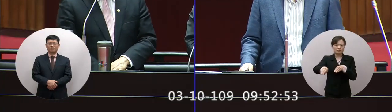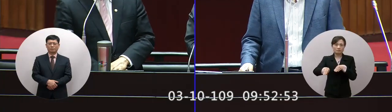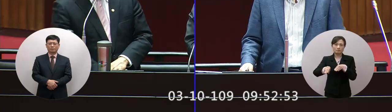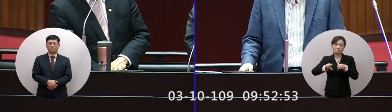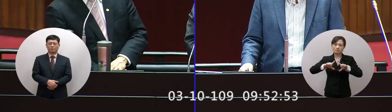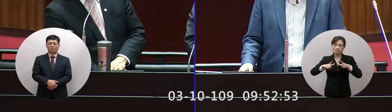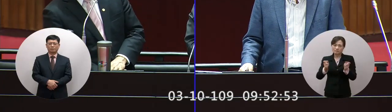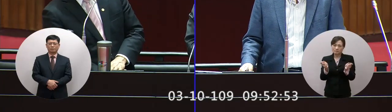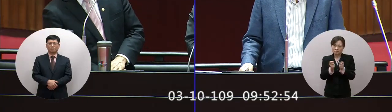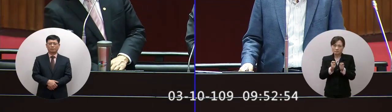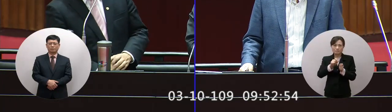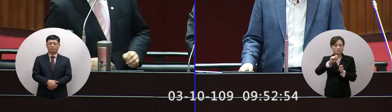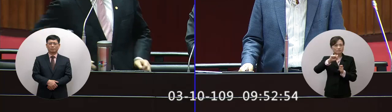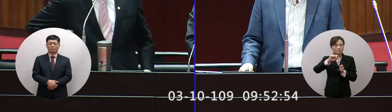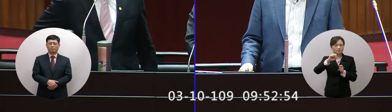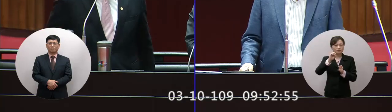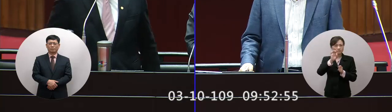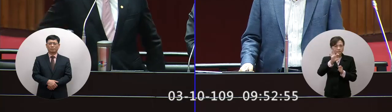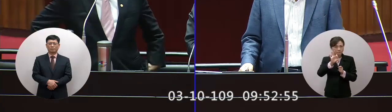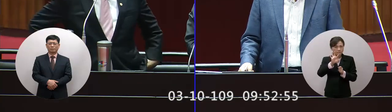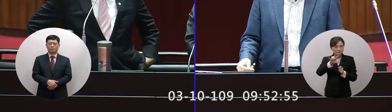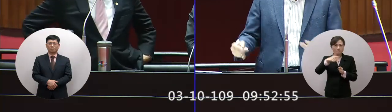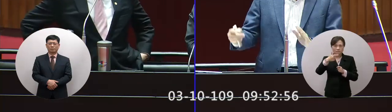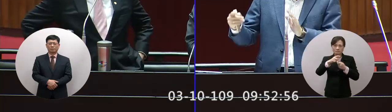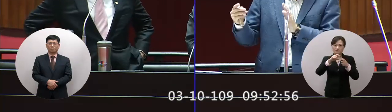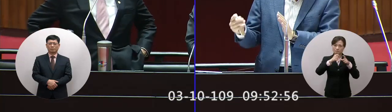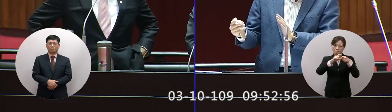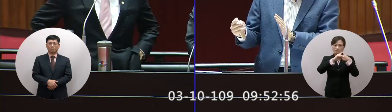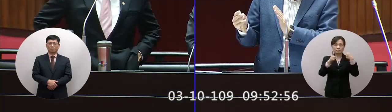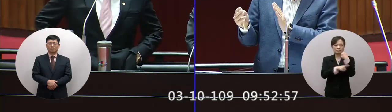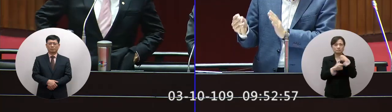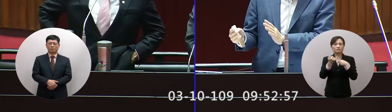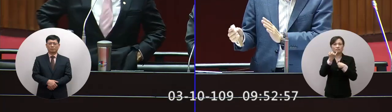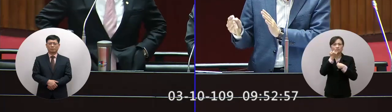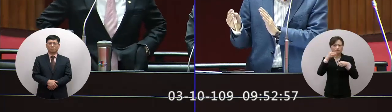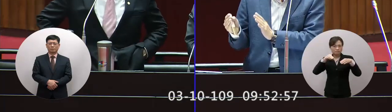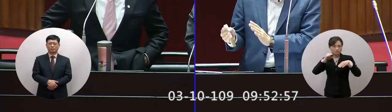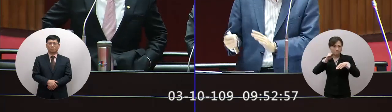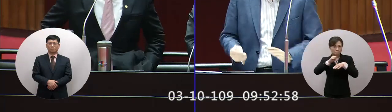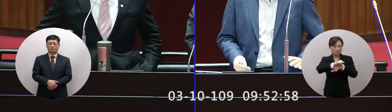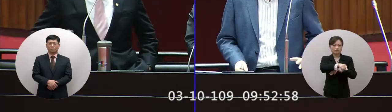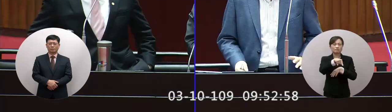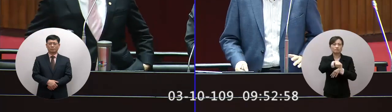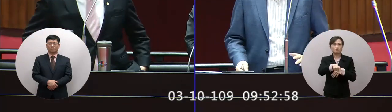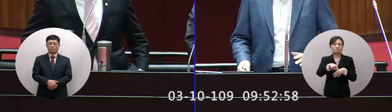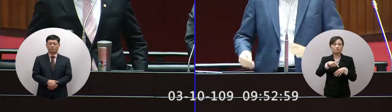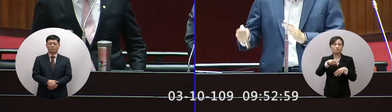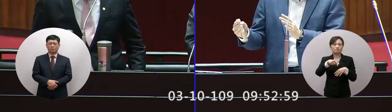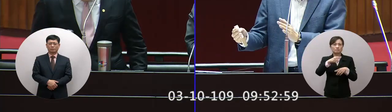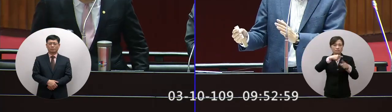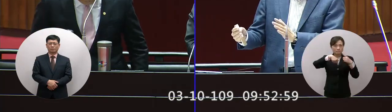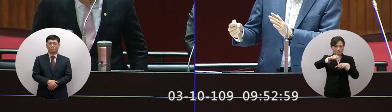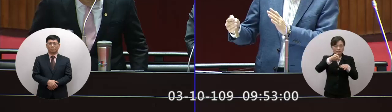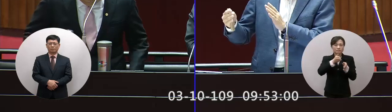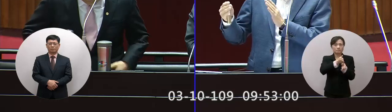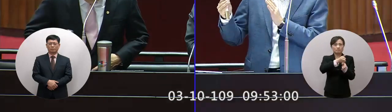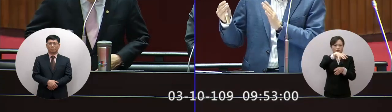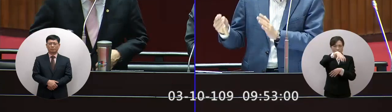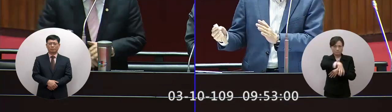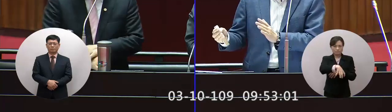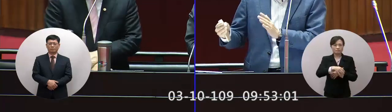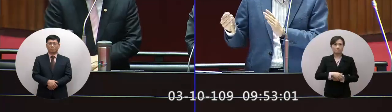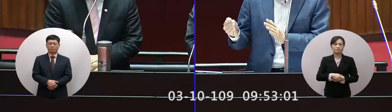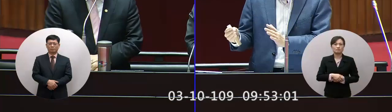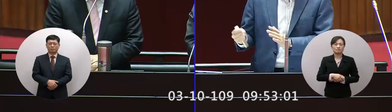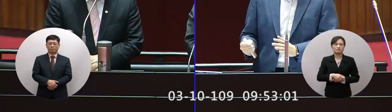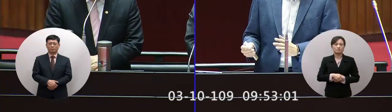500公尺到600公尺就进这个转运站，可以让我们一高上面各类的客运，他愿意在我